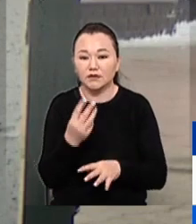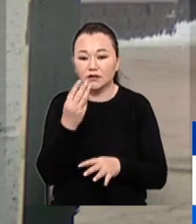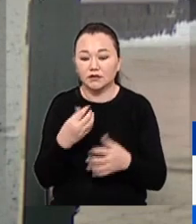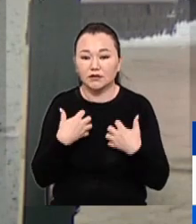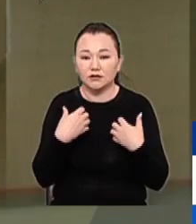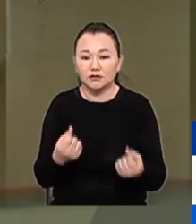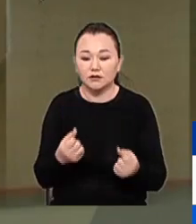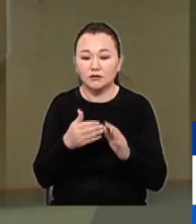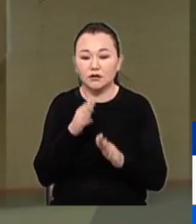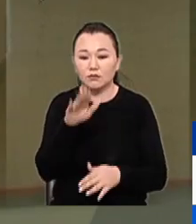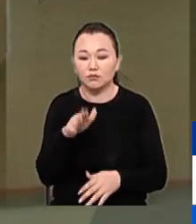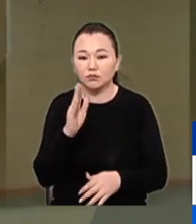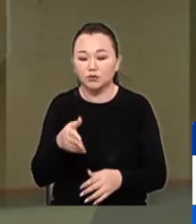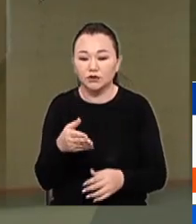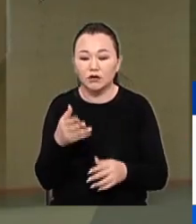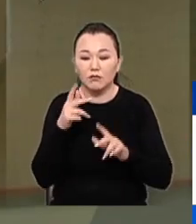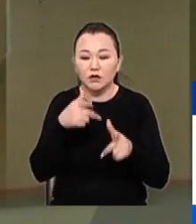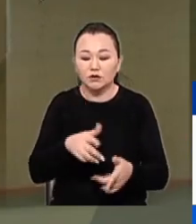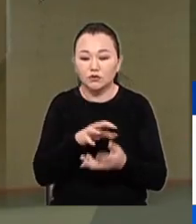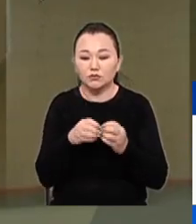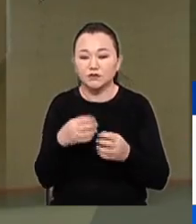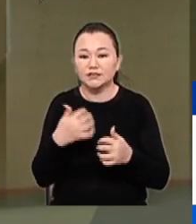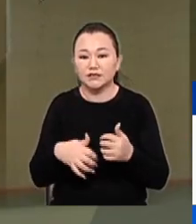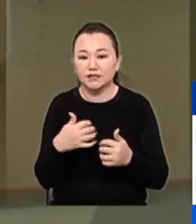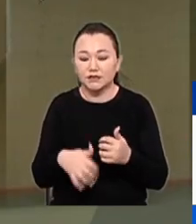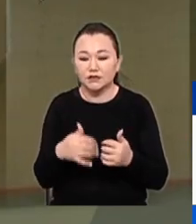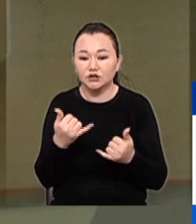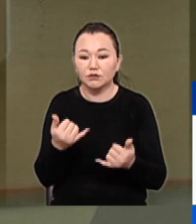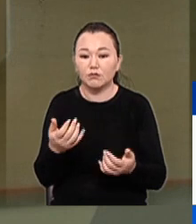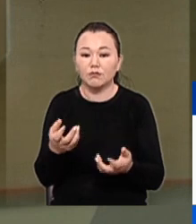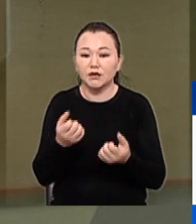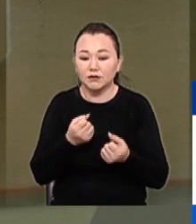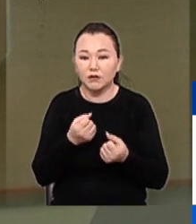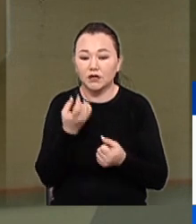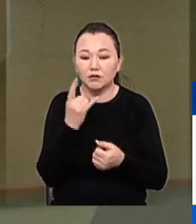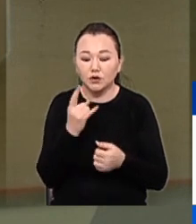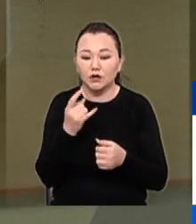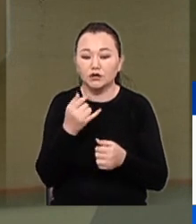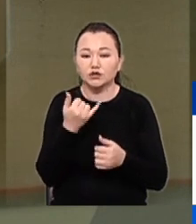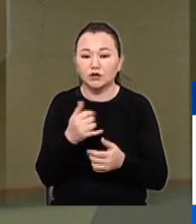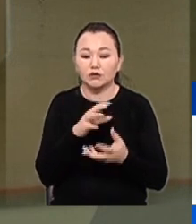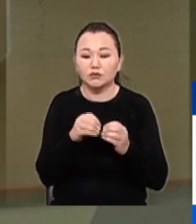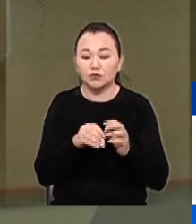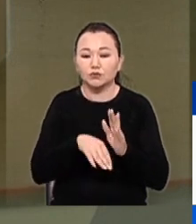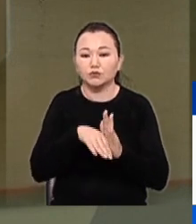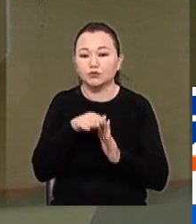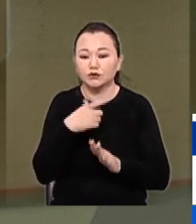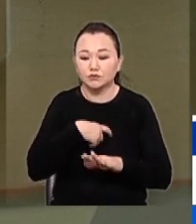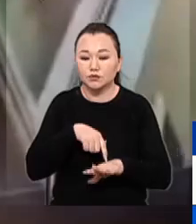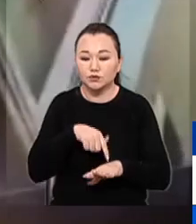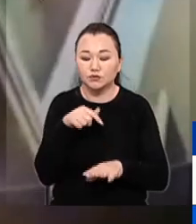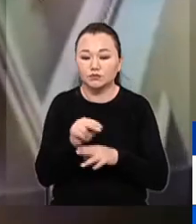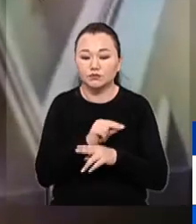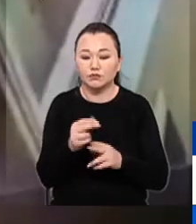жазылып шығады. Келгендегі жалпы жағдай орташа. Қазіргі жағдайда бала жалпы жағдай жақсарып жатыр, емін алып